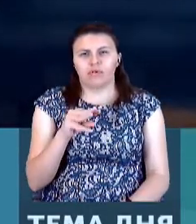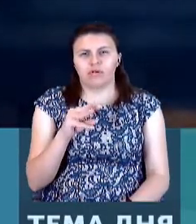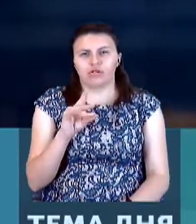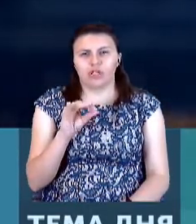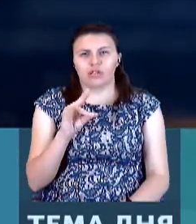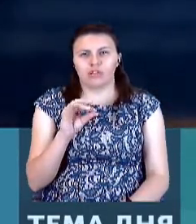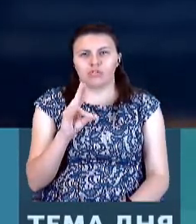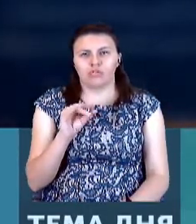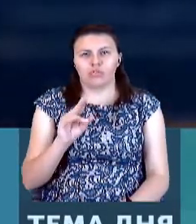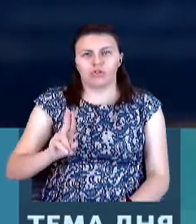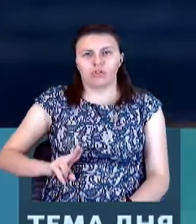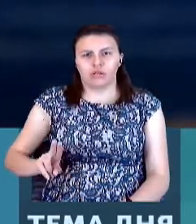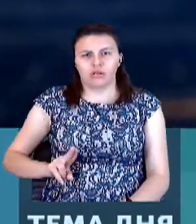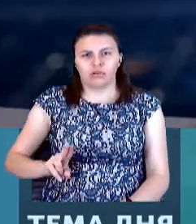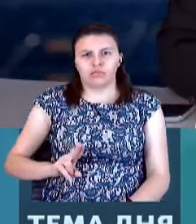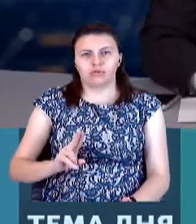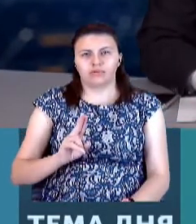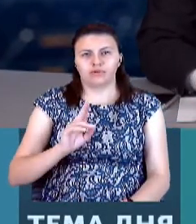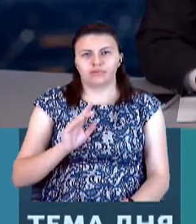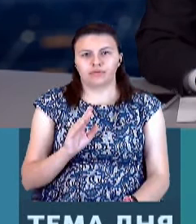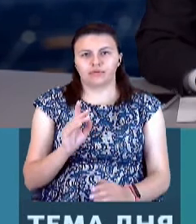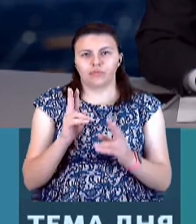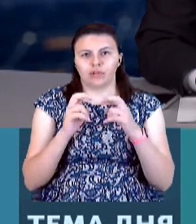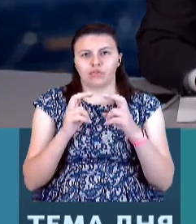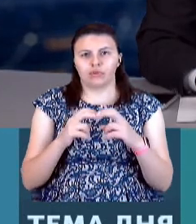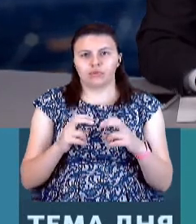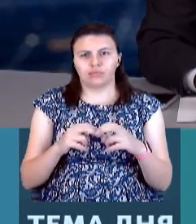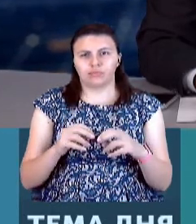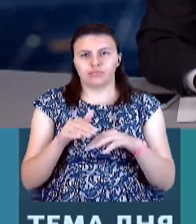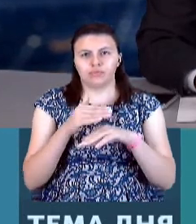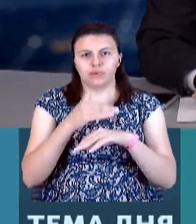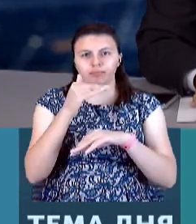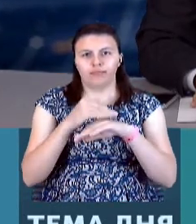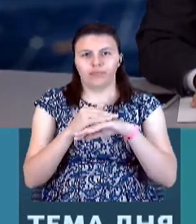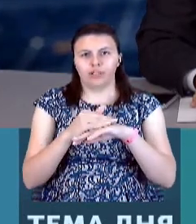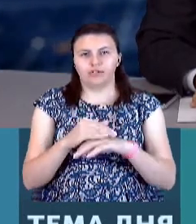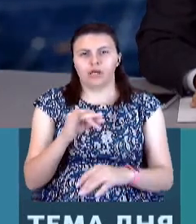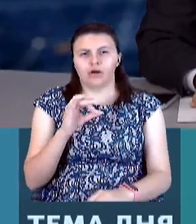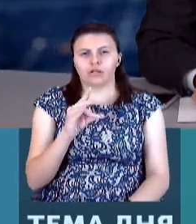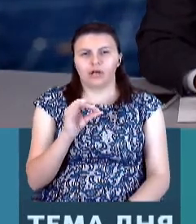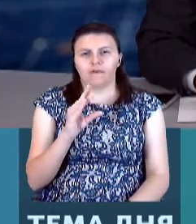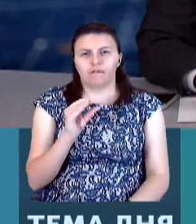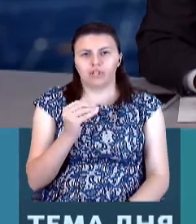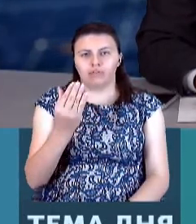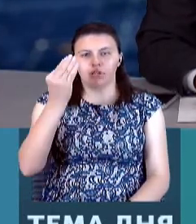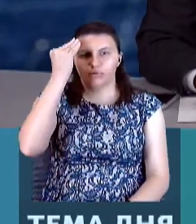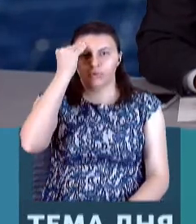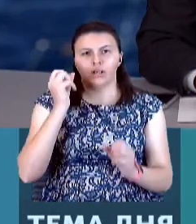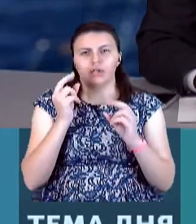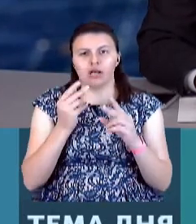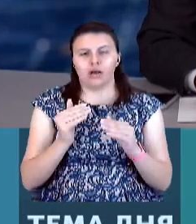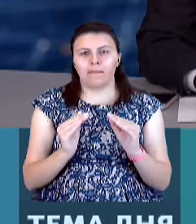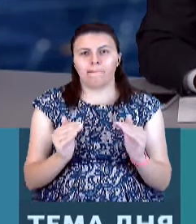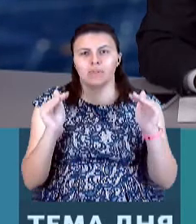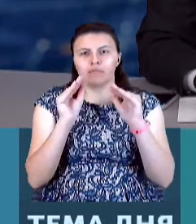інституту стратегічних досліджень. Пане Ярославе, доброго вечора. Доброго вечора. Пане Ярославе, на ваш погляд, як